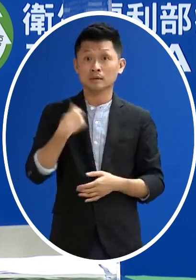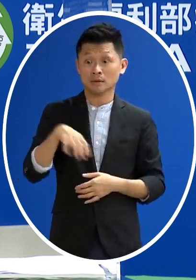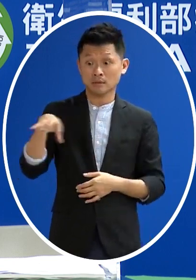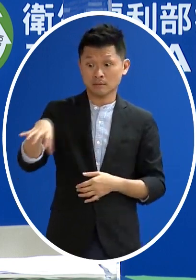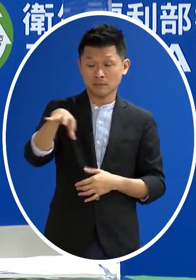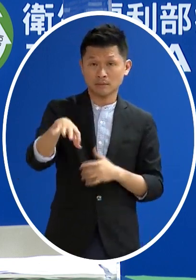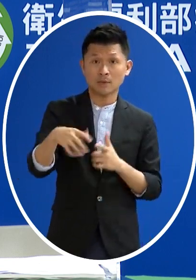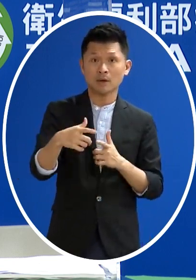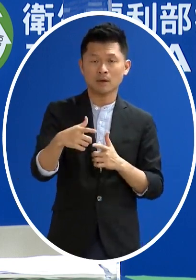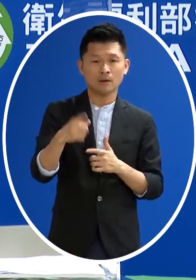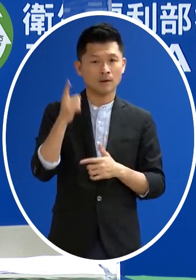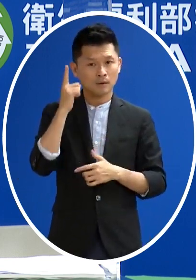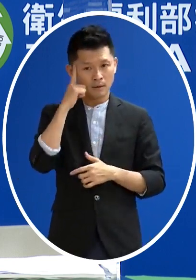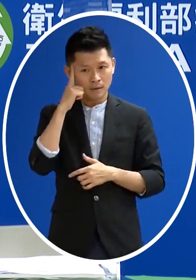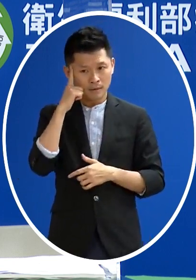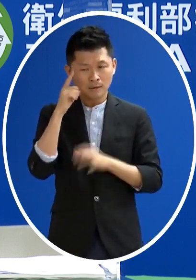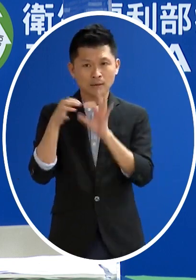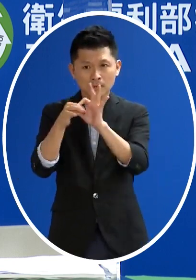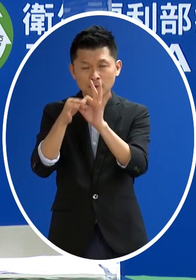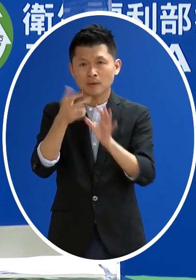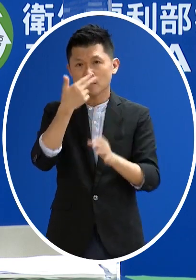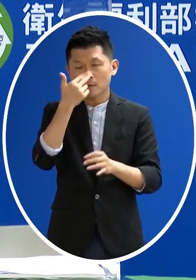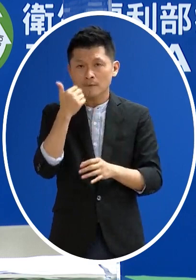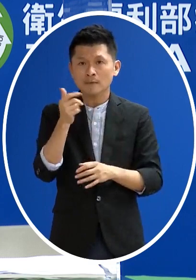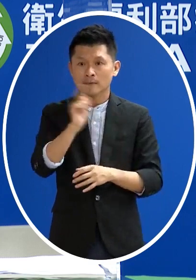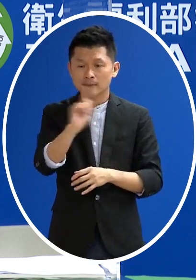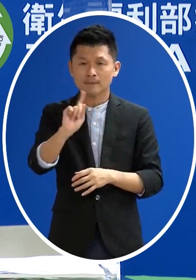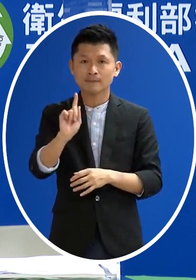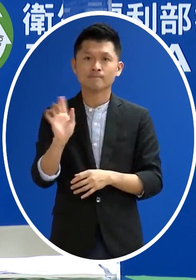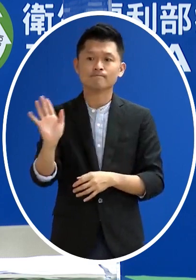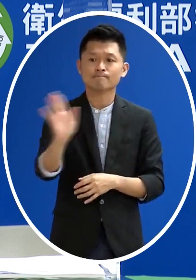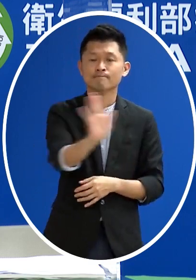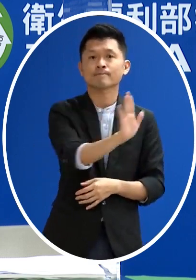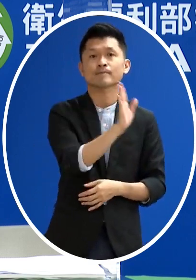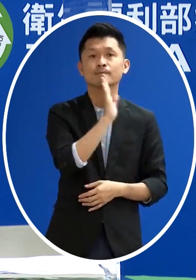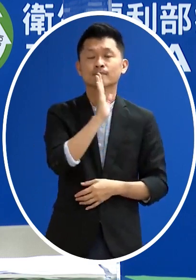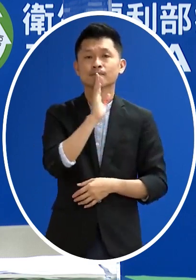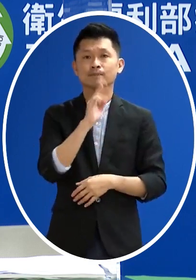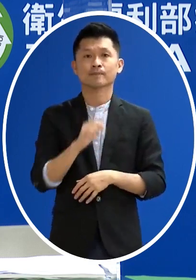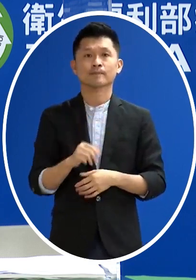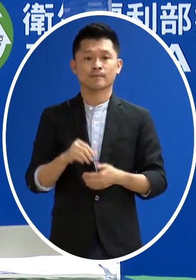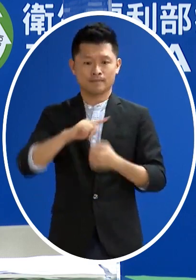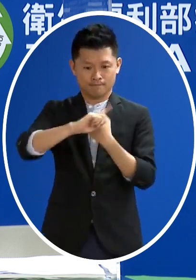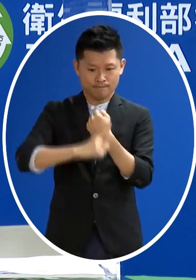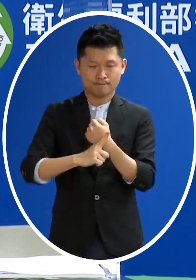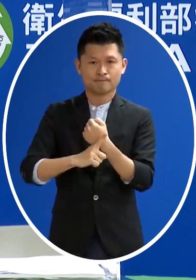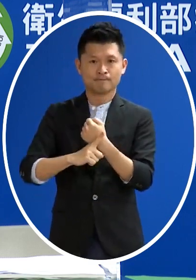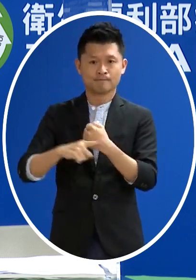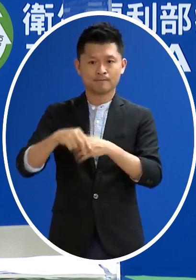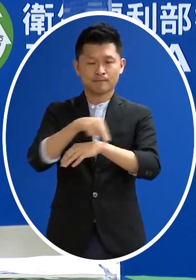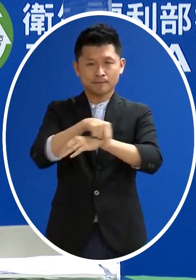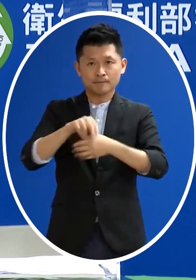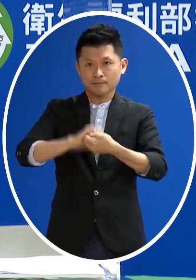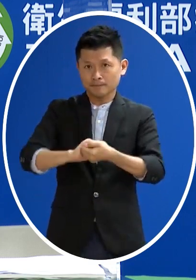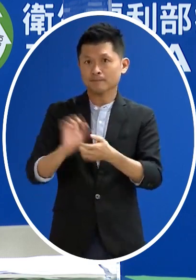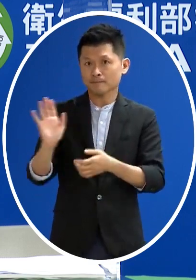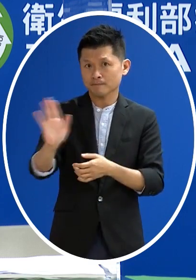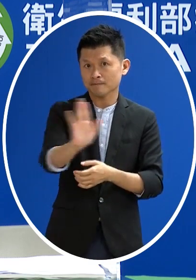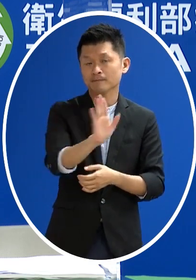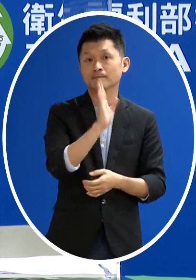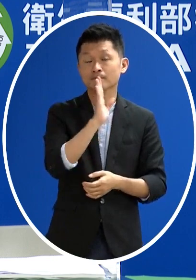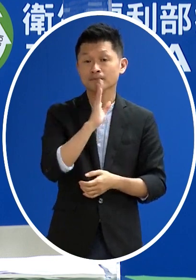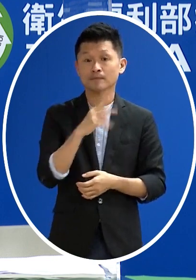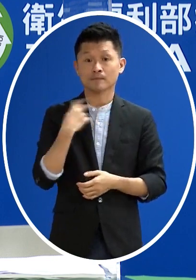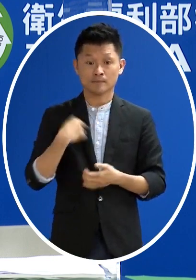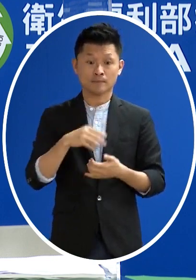制宜，就他们最好的一个联系的方式定他们相关不同的一个方法。至于配送量配送